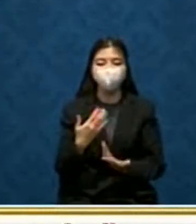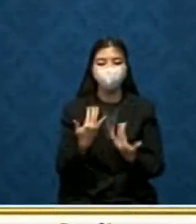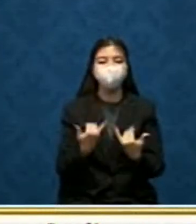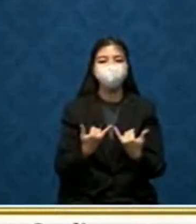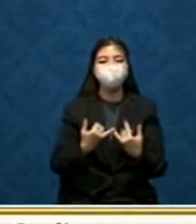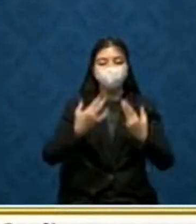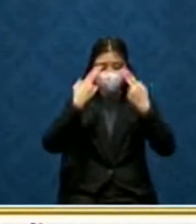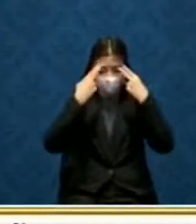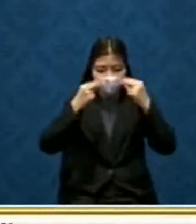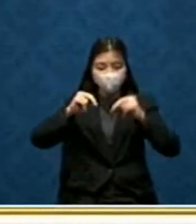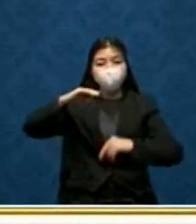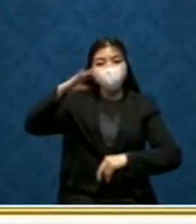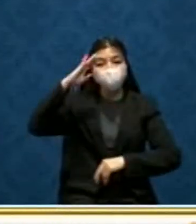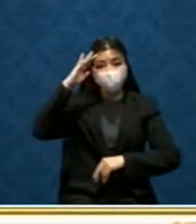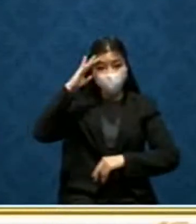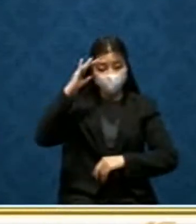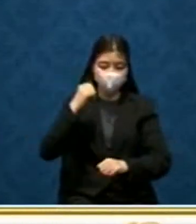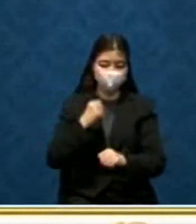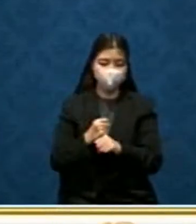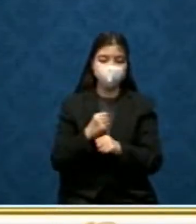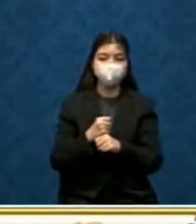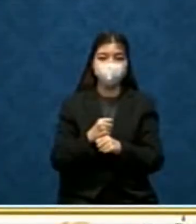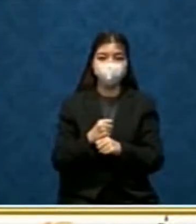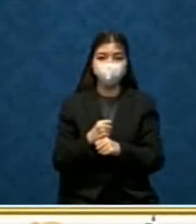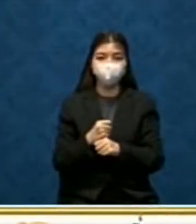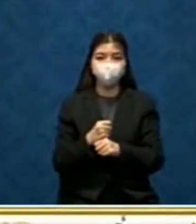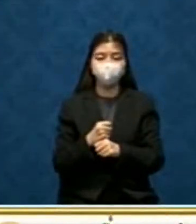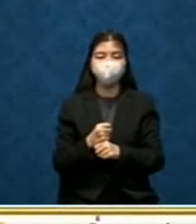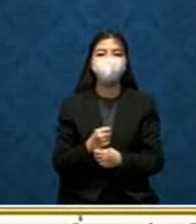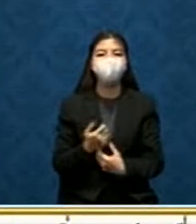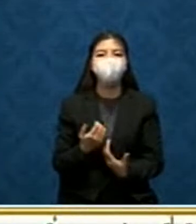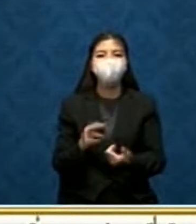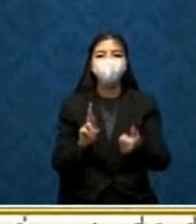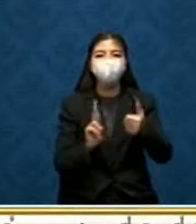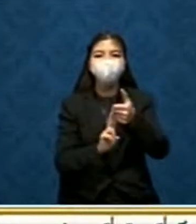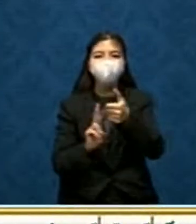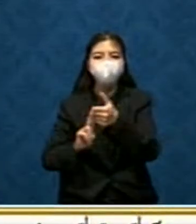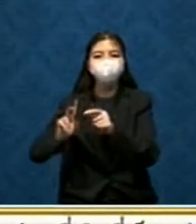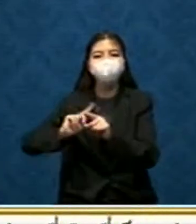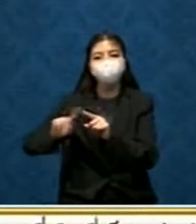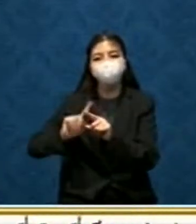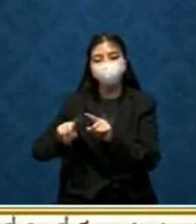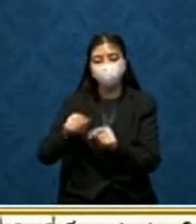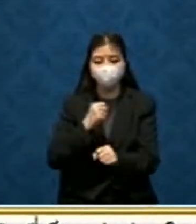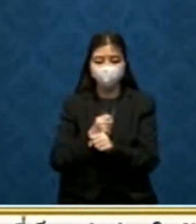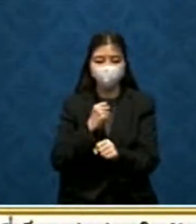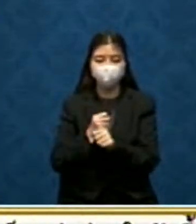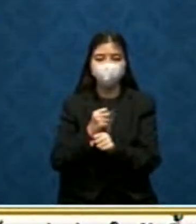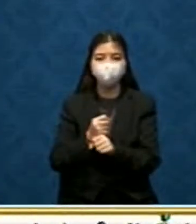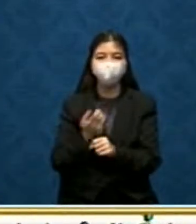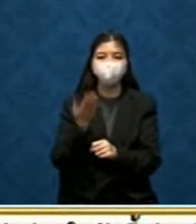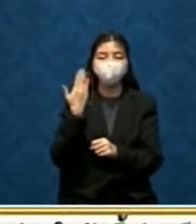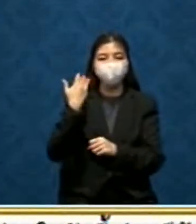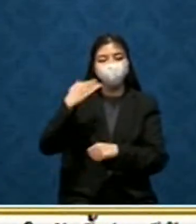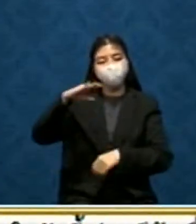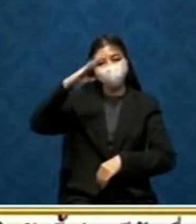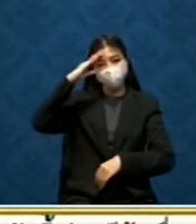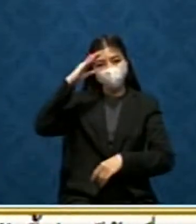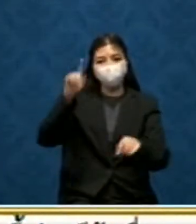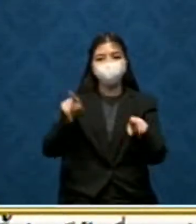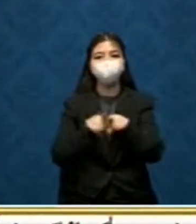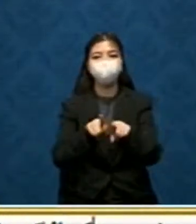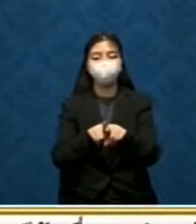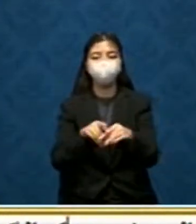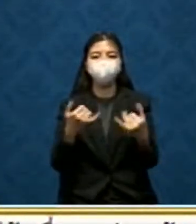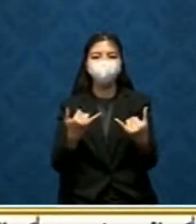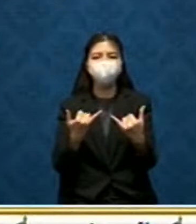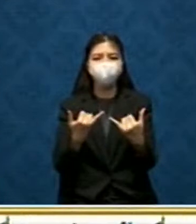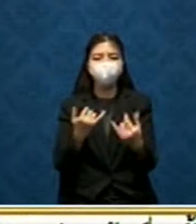า